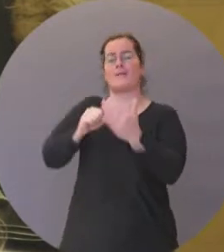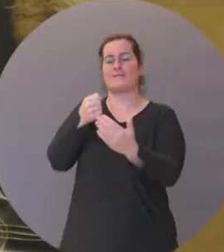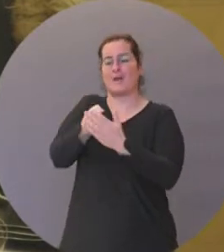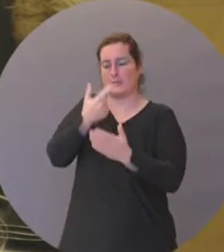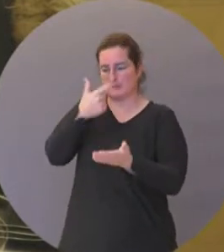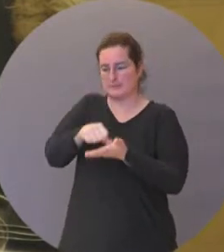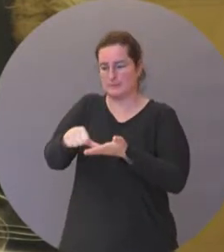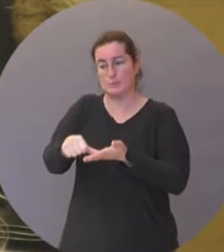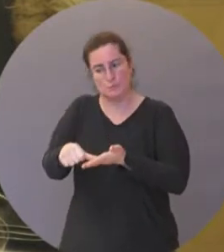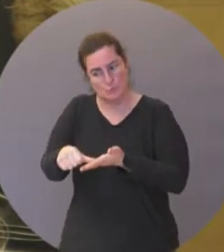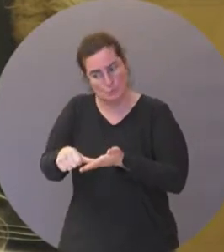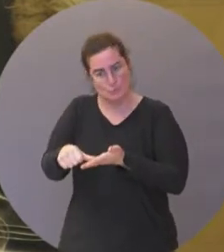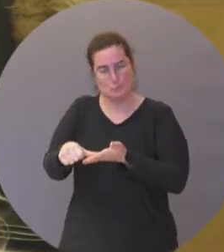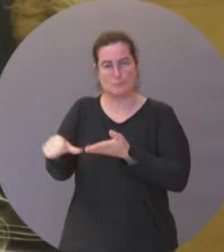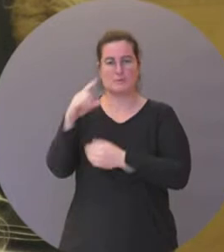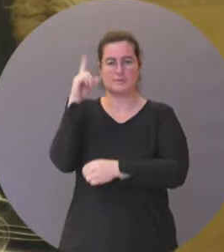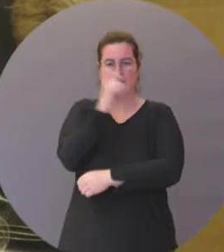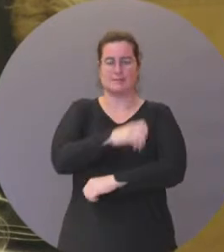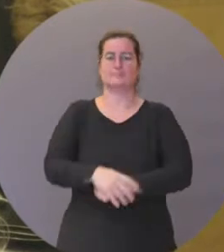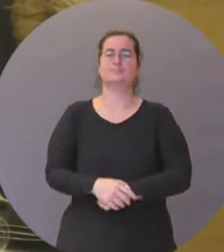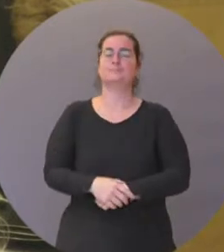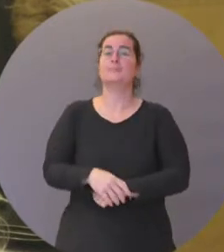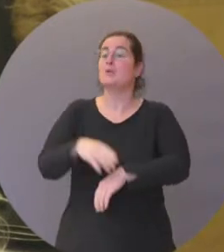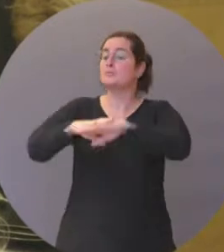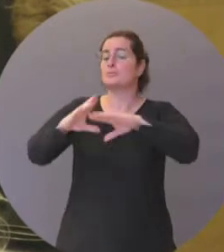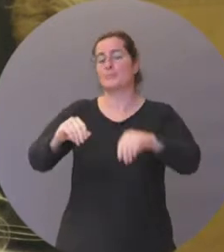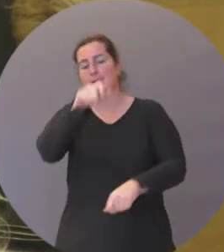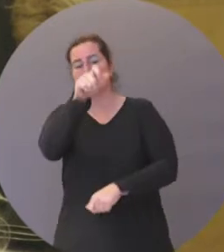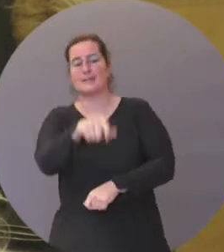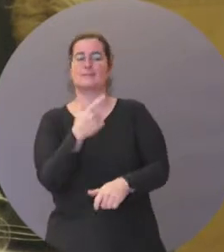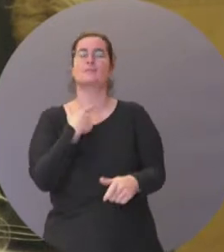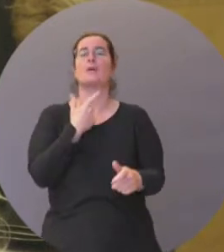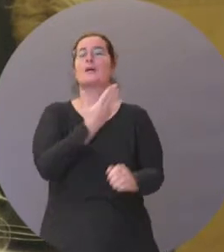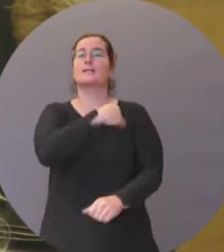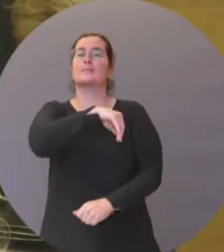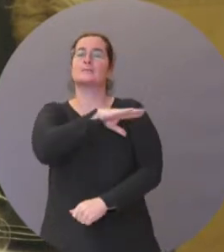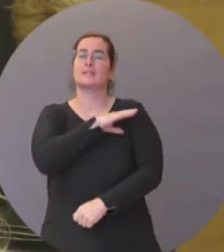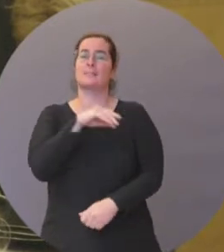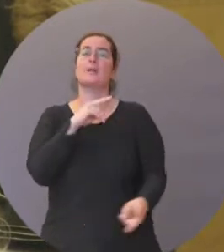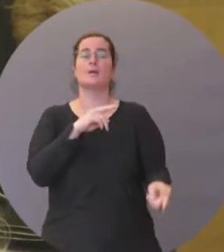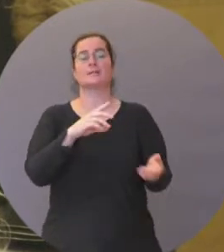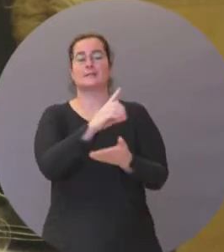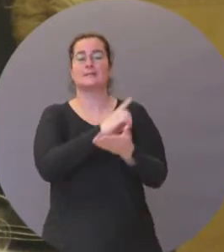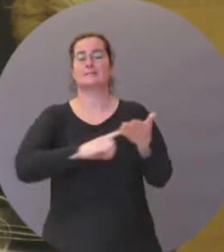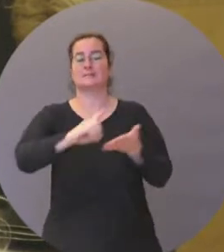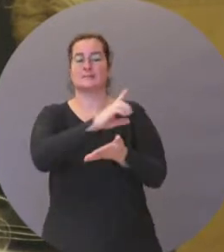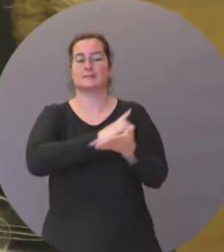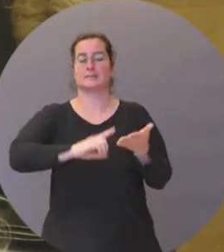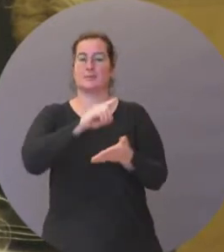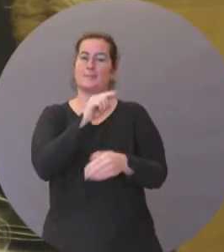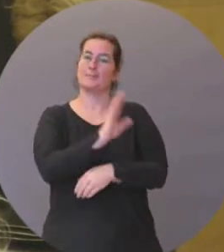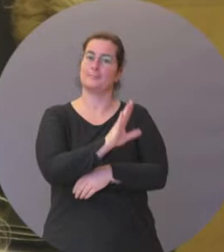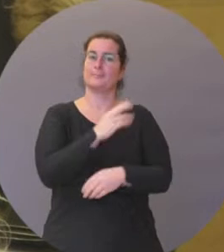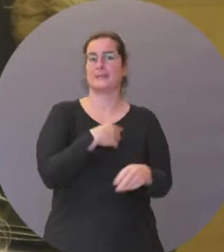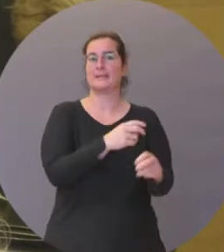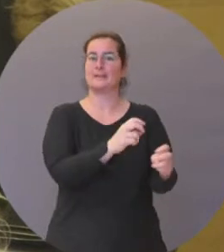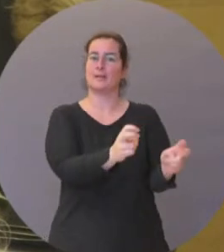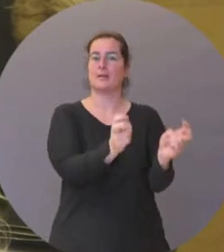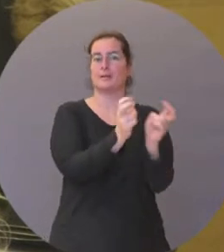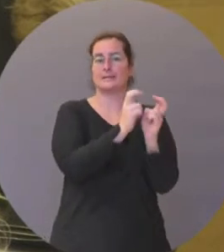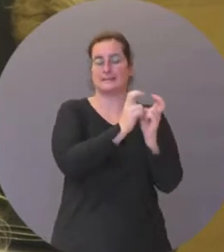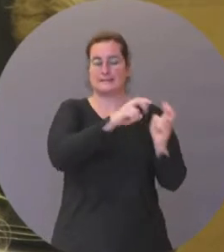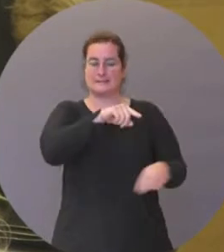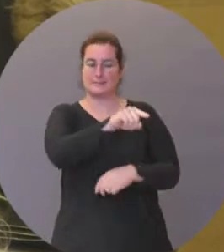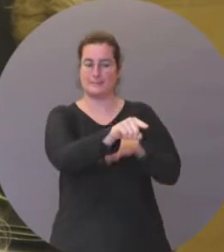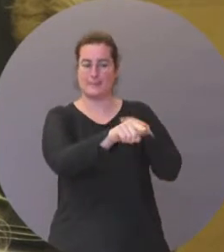j'ai rencontré le délégué territorial de Seine-Maritime d'enedis qui m'a affirmé entretenir des contacts avec les services de notre